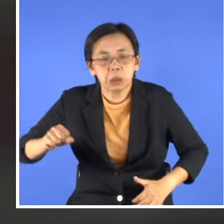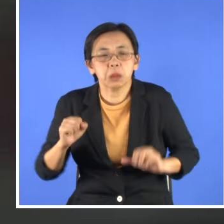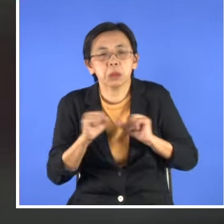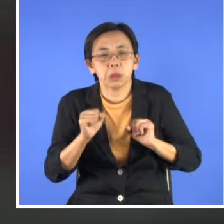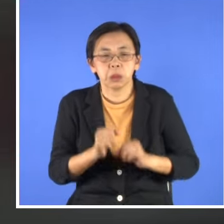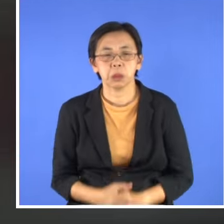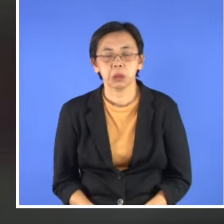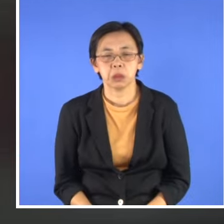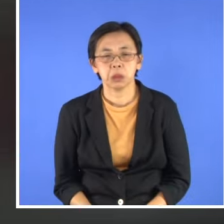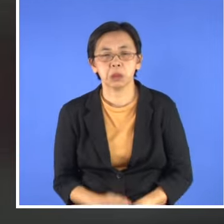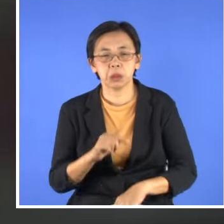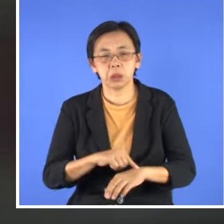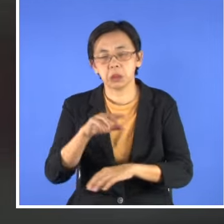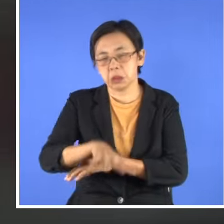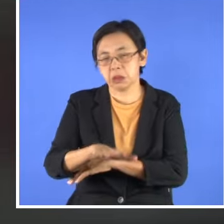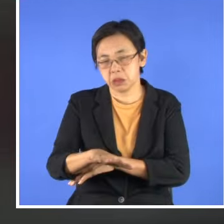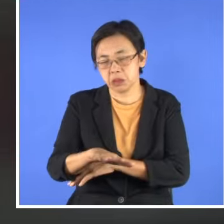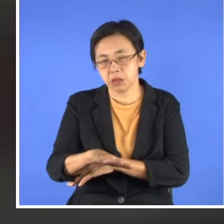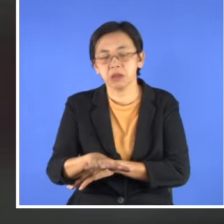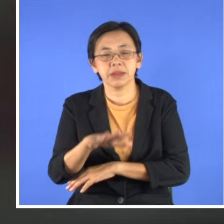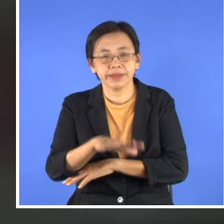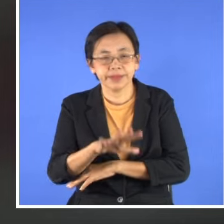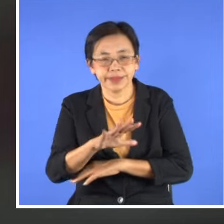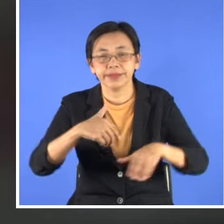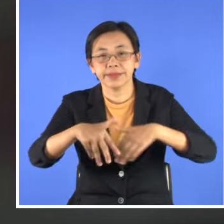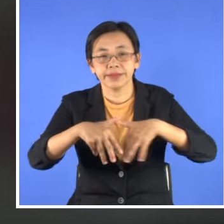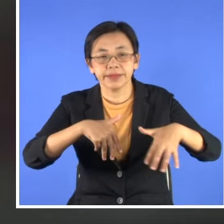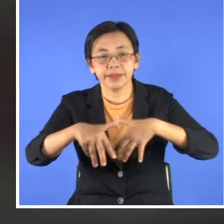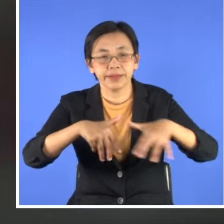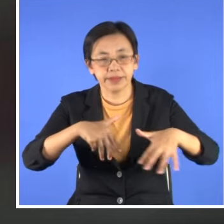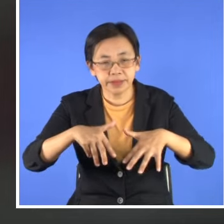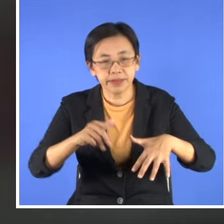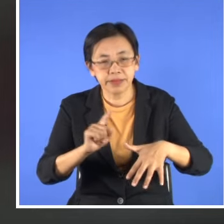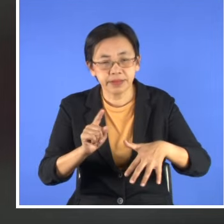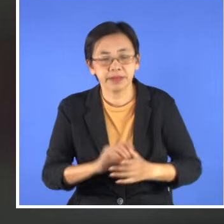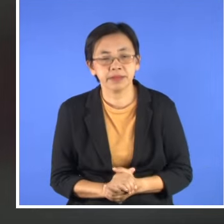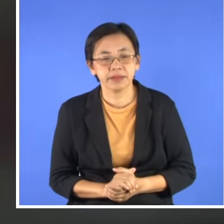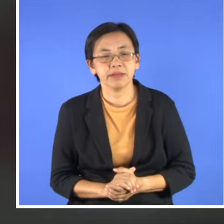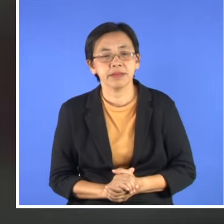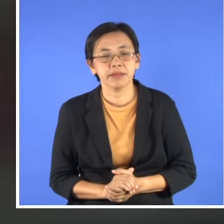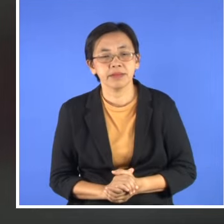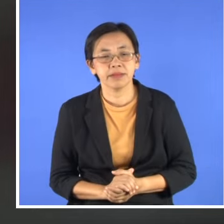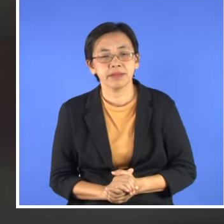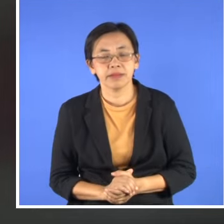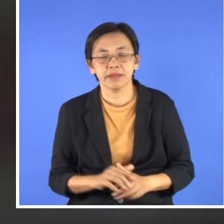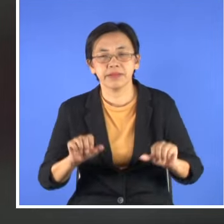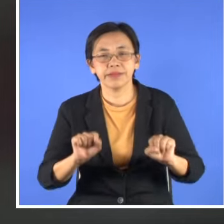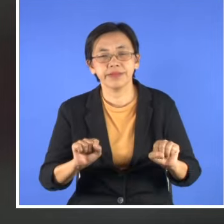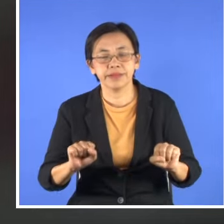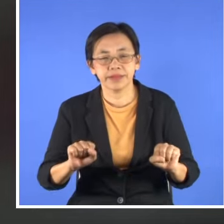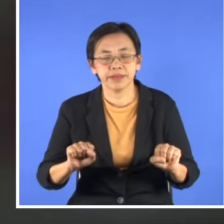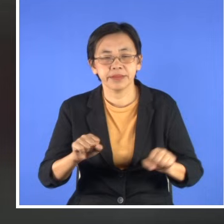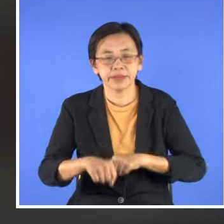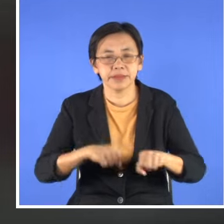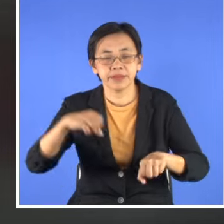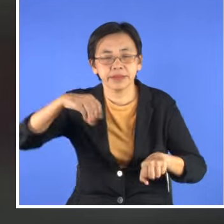ฮะเมื่อตอนประมาณสัก 17:00นเศษๆนะฮะมีชาวบ้านคนนึงเขาใช้เท้าเข็นเนี่ยรถจักรยานไฟฟ้าคาดว่าแบตเตอรี่มัน